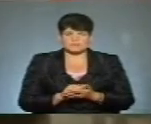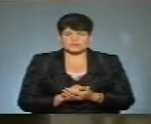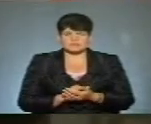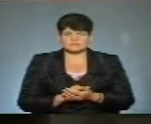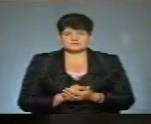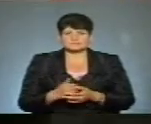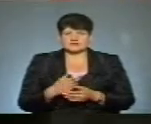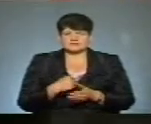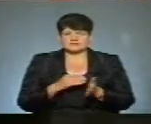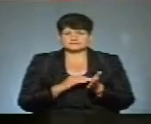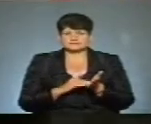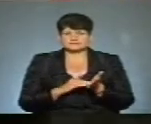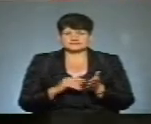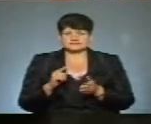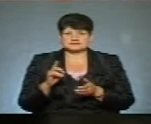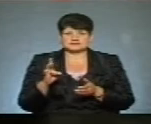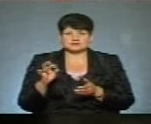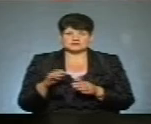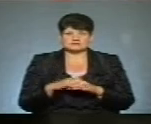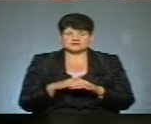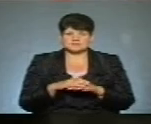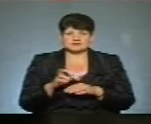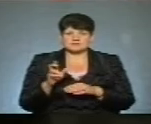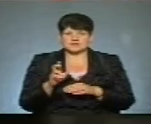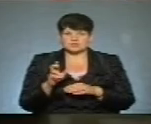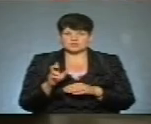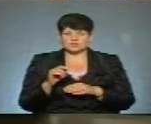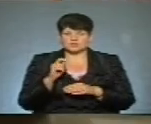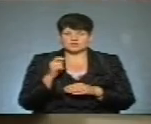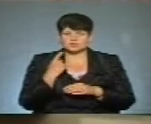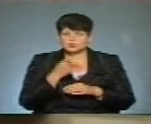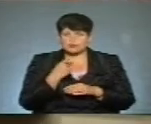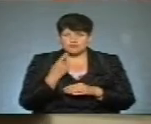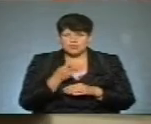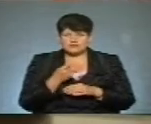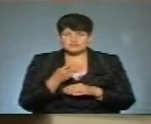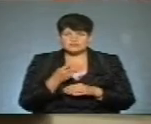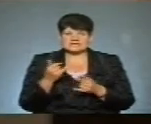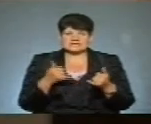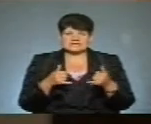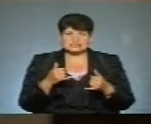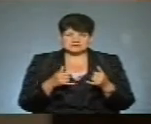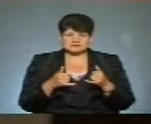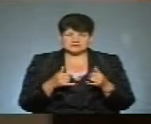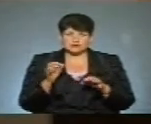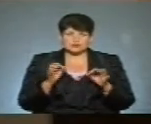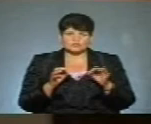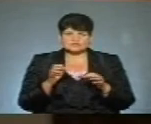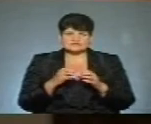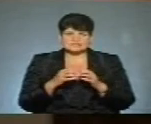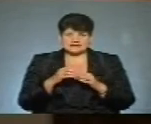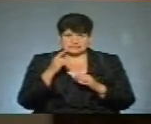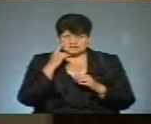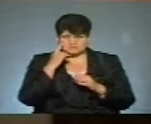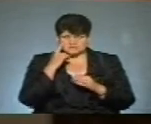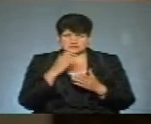Я складав ЗНО з математики, біології, української мови і хімії. Коефіцієнтами середній бал